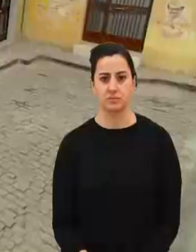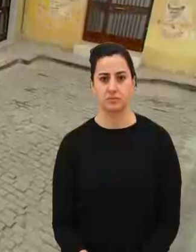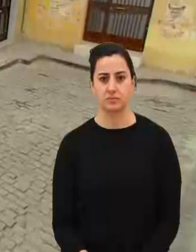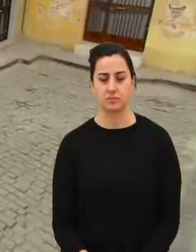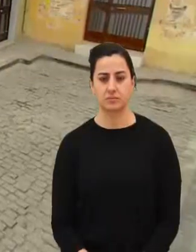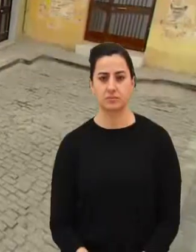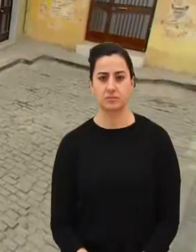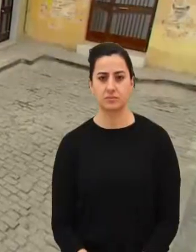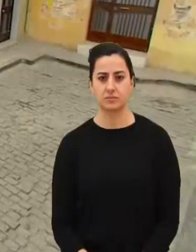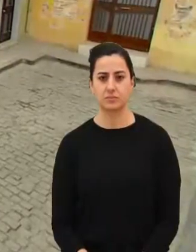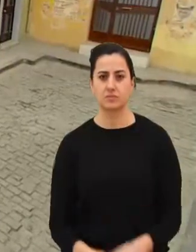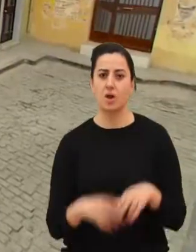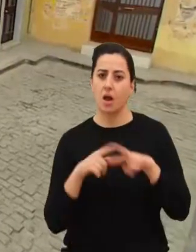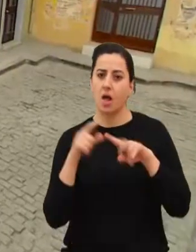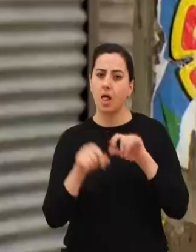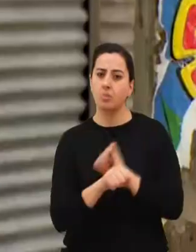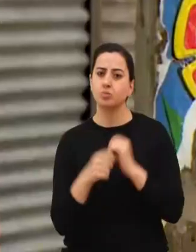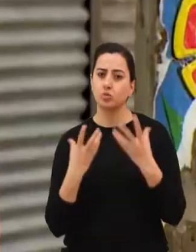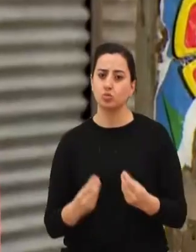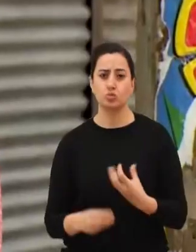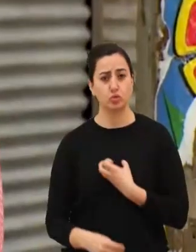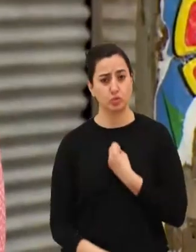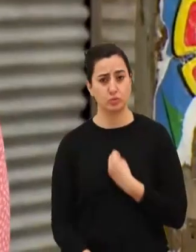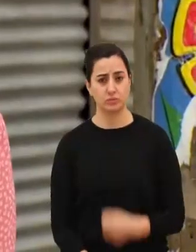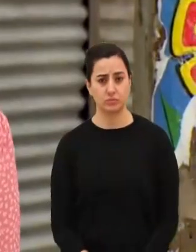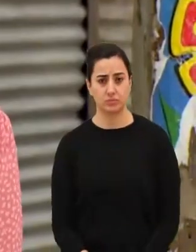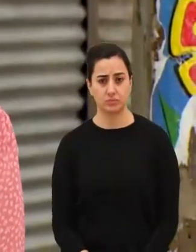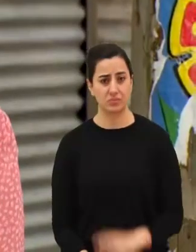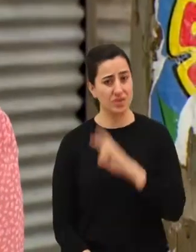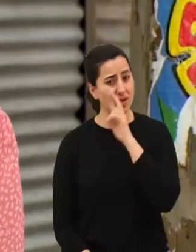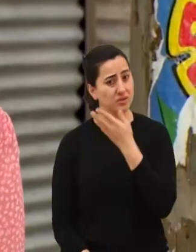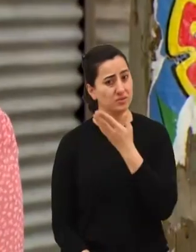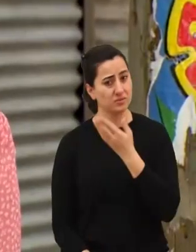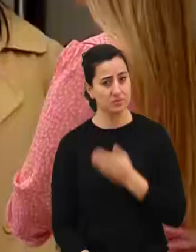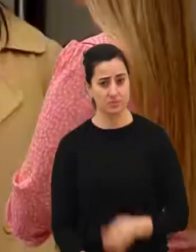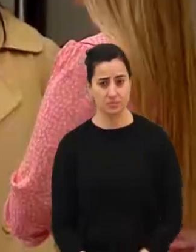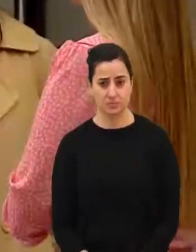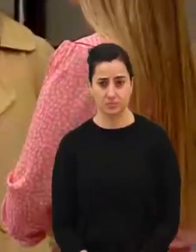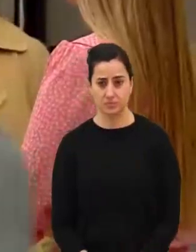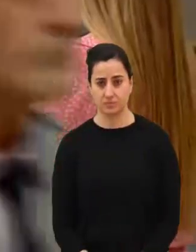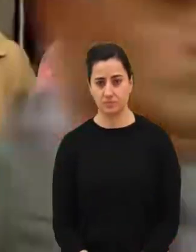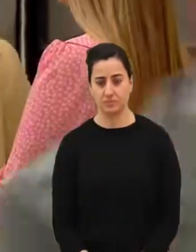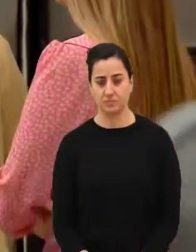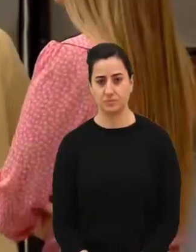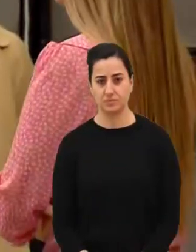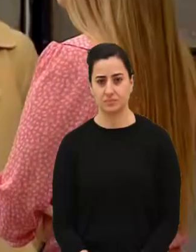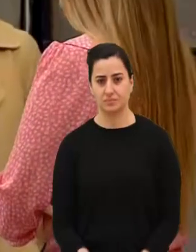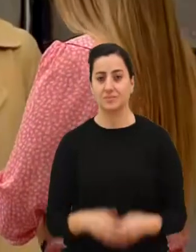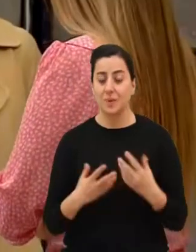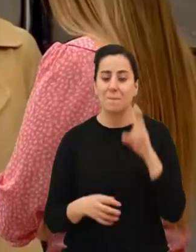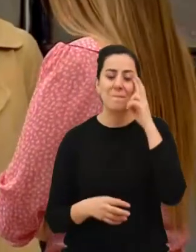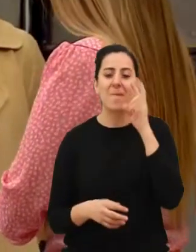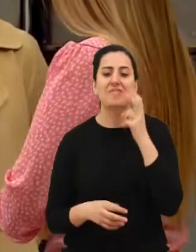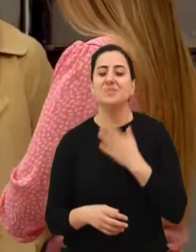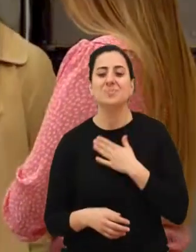Ya nezarete koymuşlar Ali'yi ya. Hadi ya. Yazık çocuğa ya. Ya Mavişim